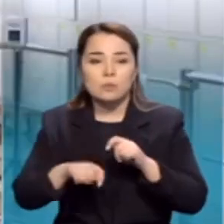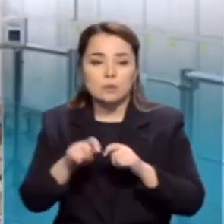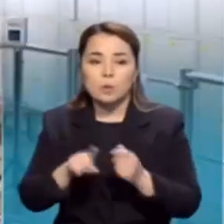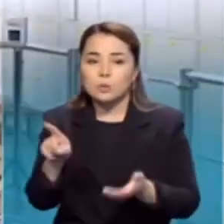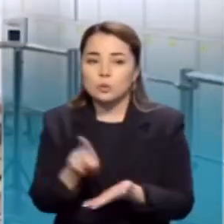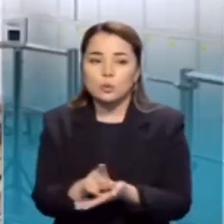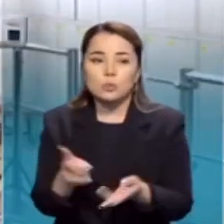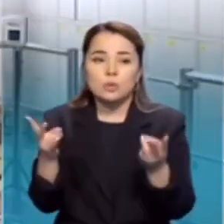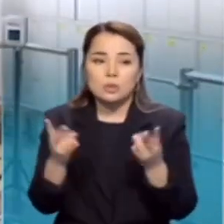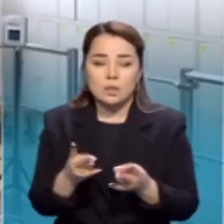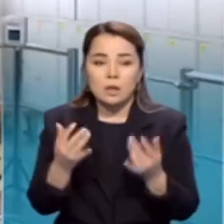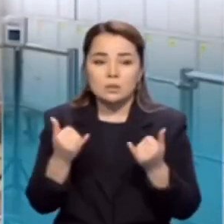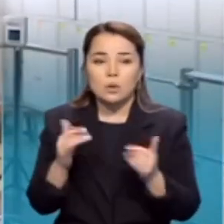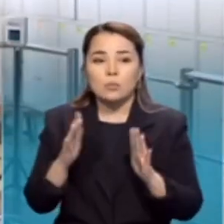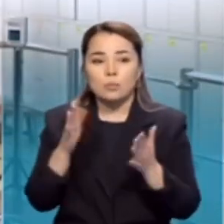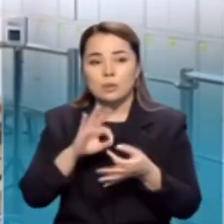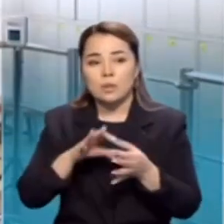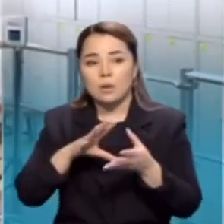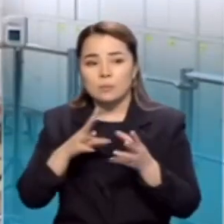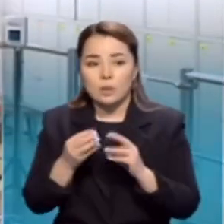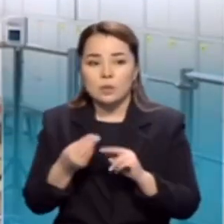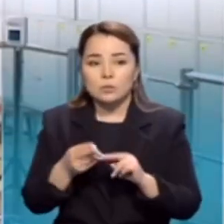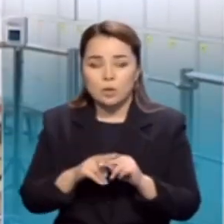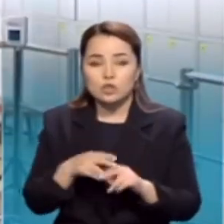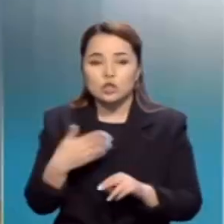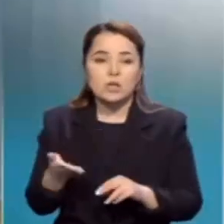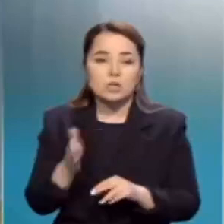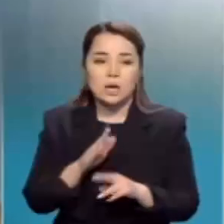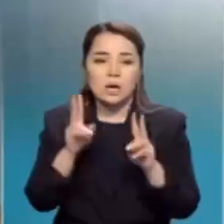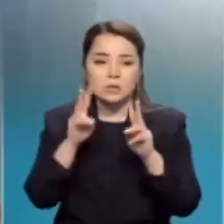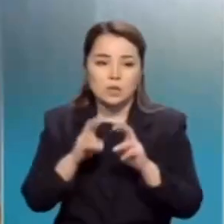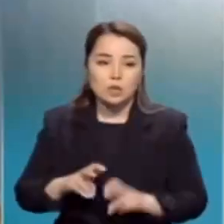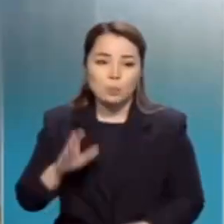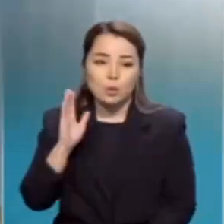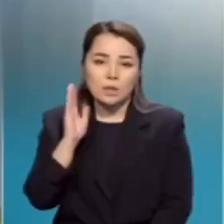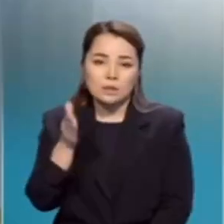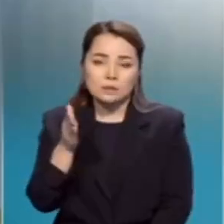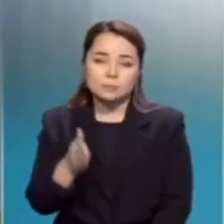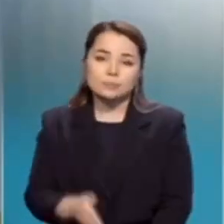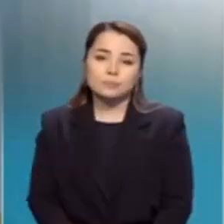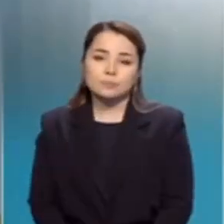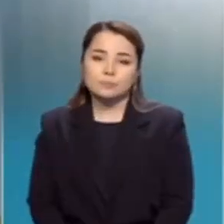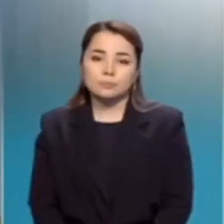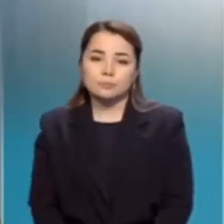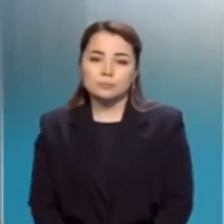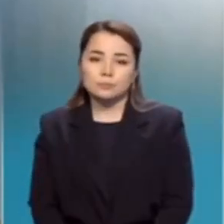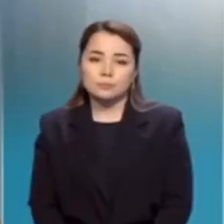шығу тиіс. Қазір оқиғаның мән-жайын жан-жақты тексеріліп жатыр.